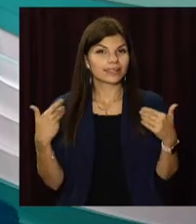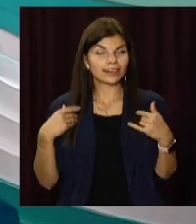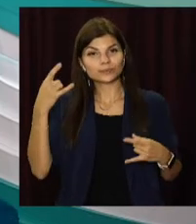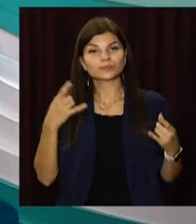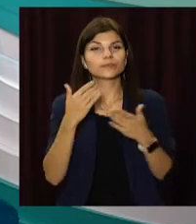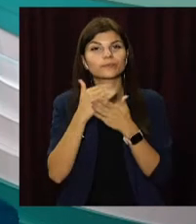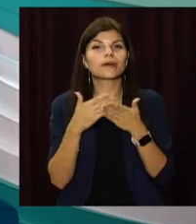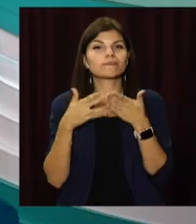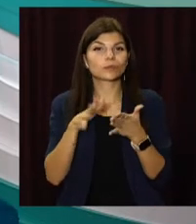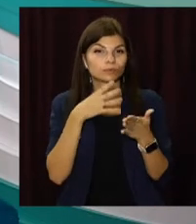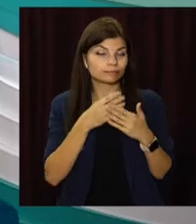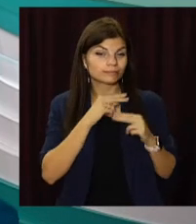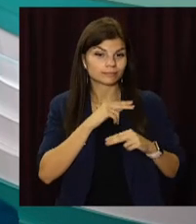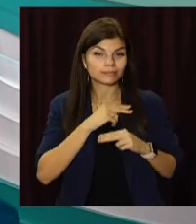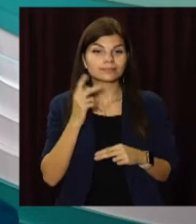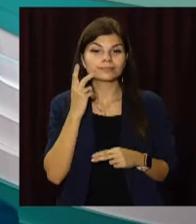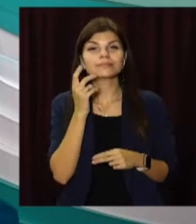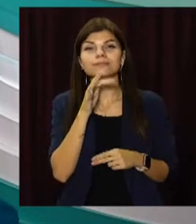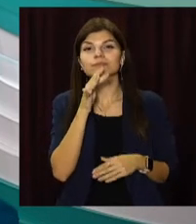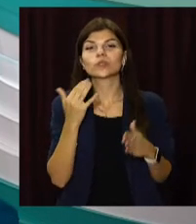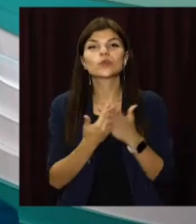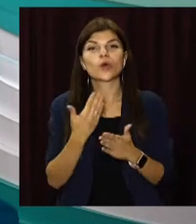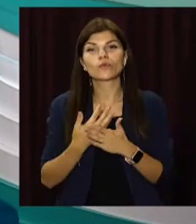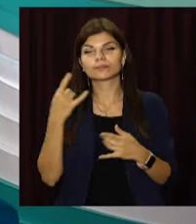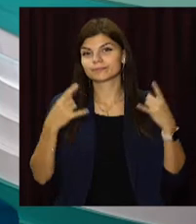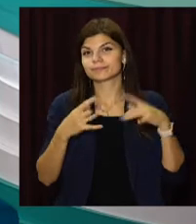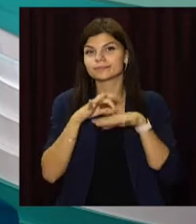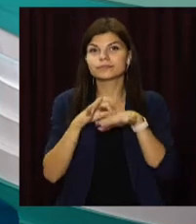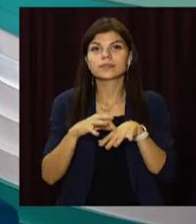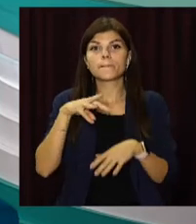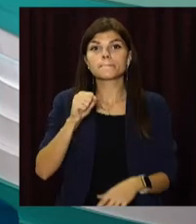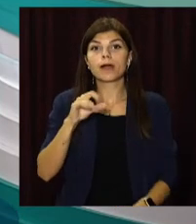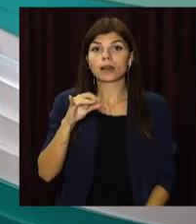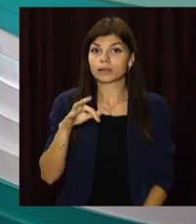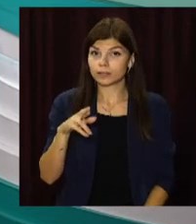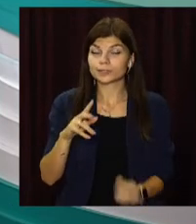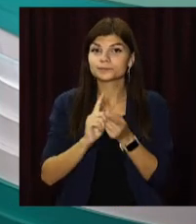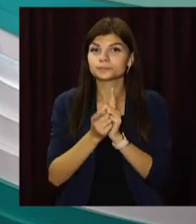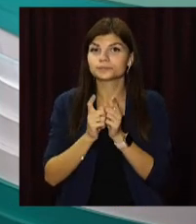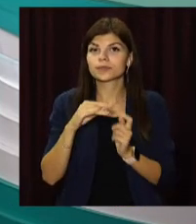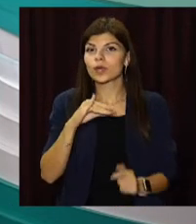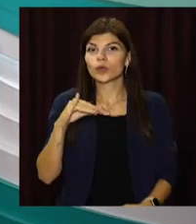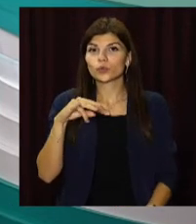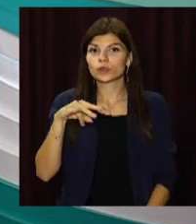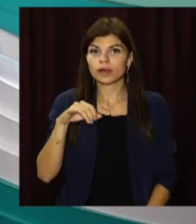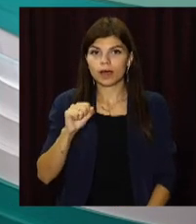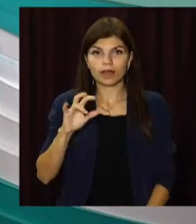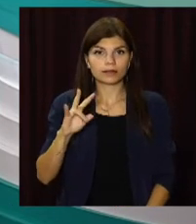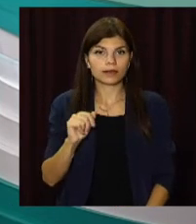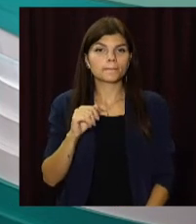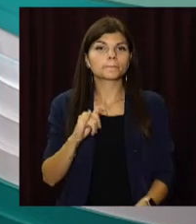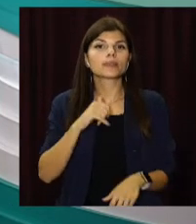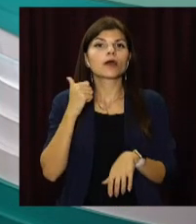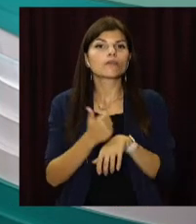Вітаю, відкритий продовжує свою роботу, як завжди у цій порі новини. Для вас працюють Марія Требушенко та сурдоперекладачка Юліана